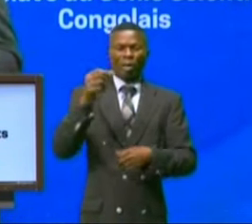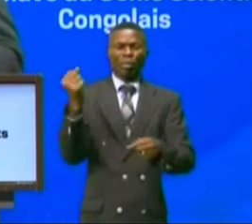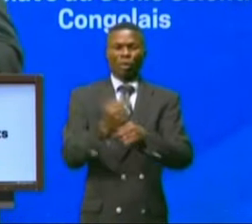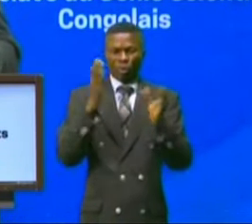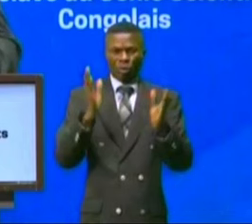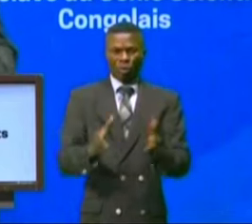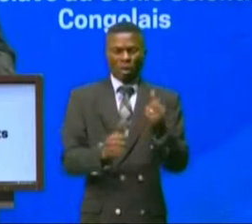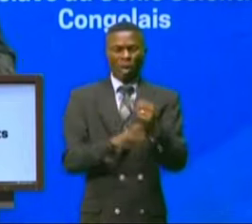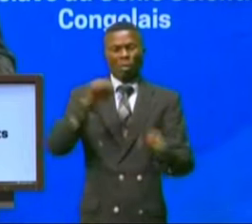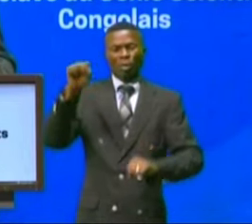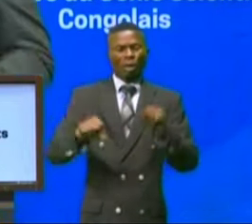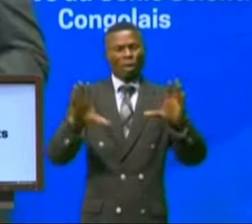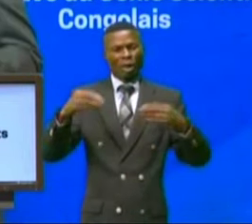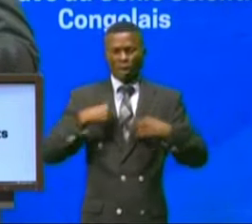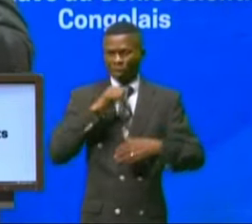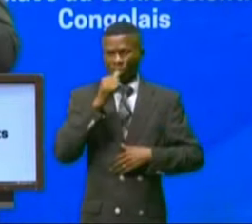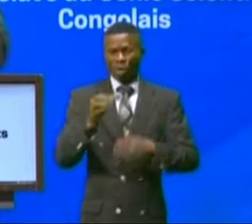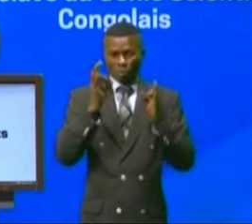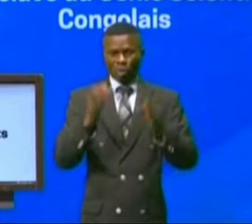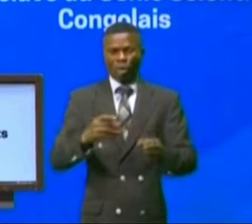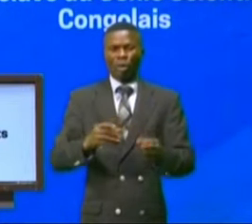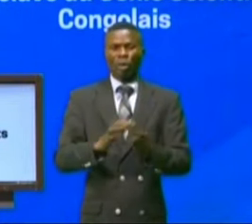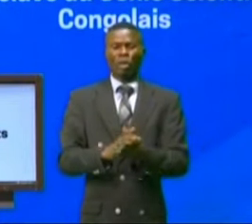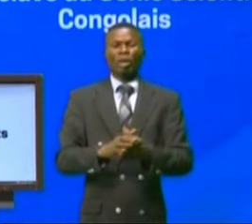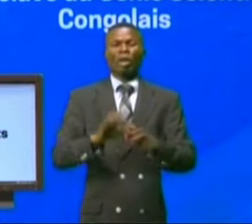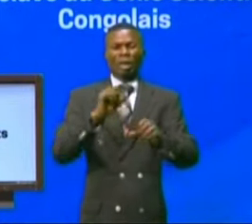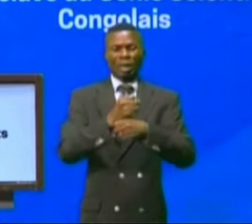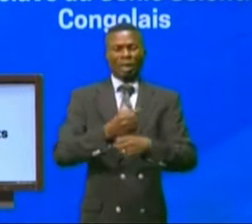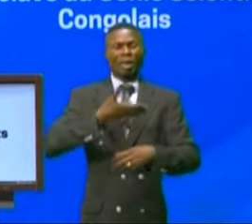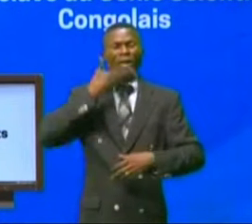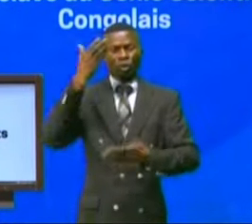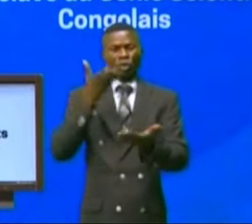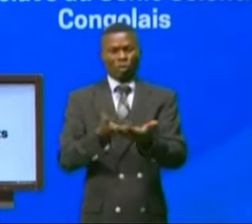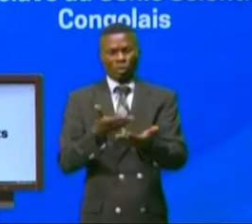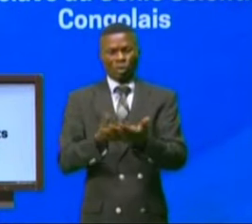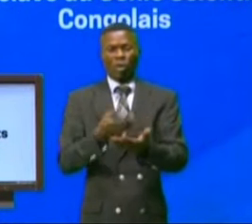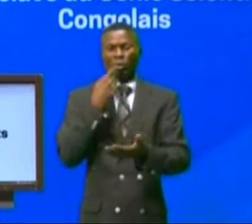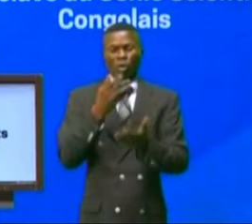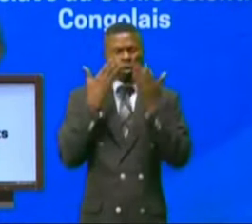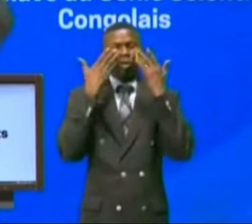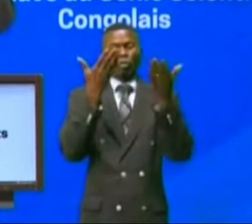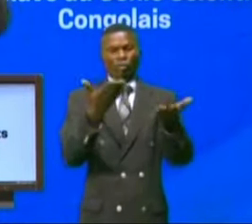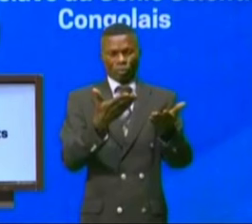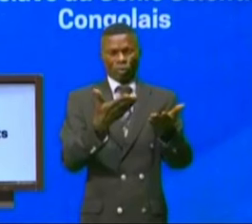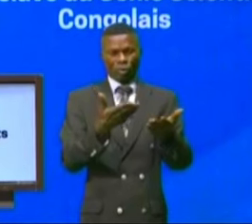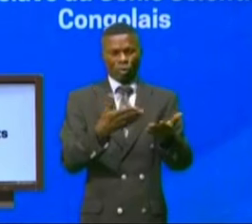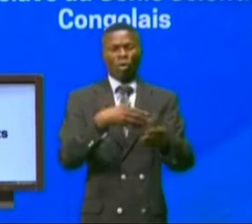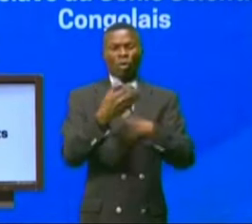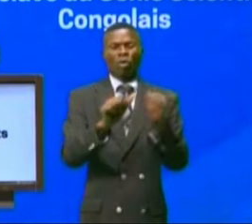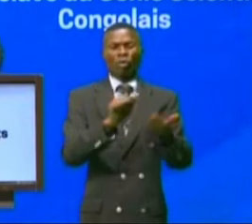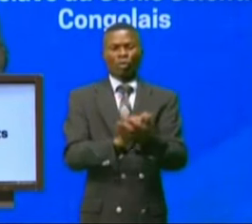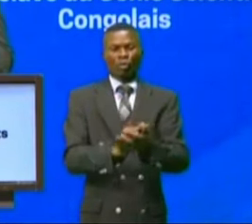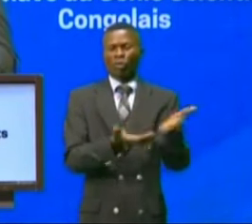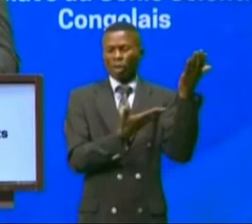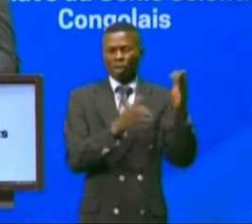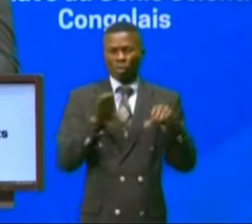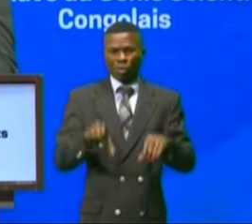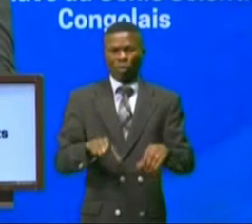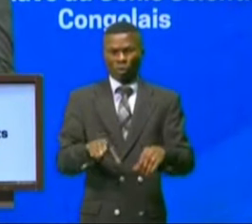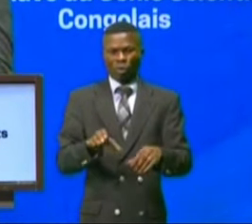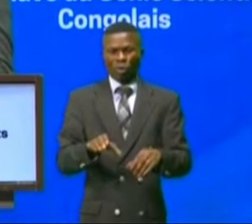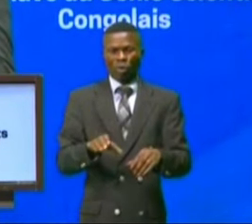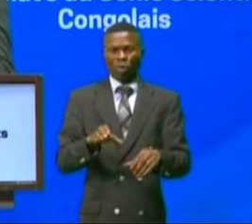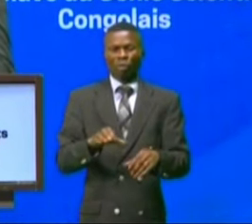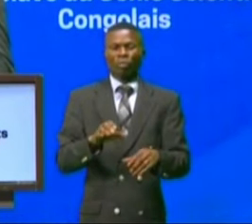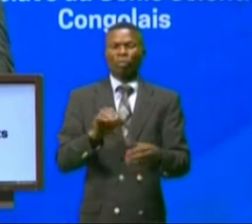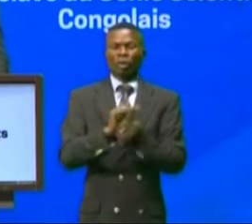gens, ils doutent, ils ne croient pas. Mais nous devons venir susciter cet esprit pour dire, voilà, vous avez fait quelque chose d'important pour le pays. Aujourd'hui, il y a la crise de